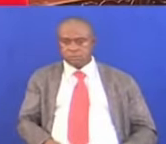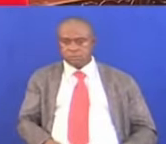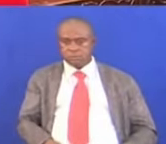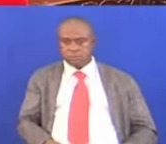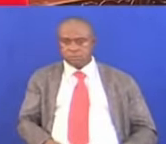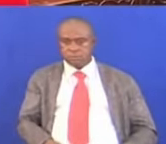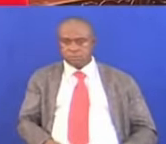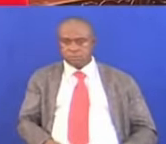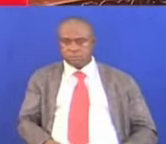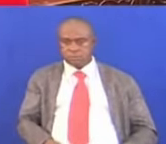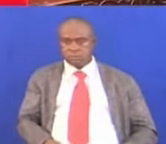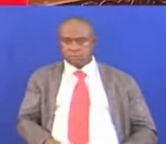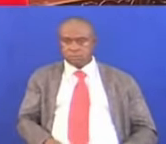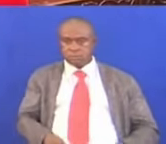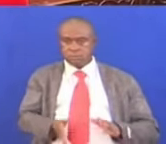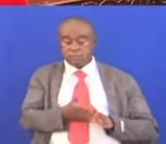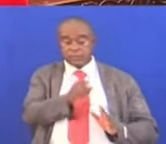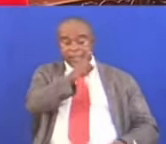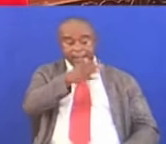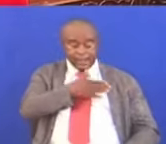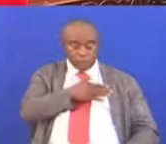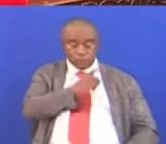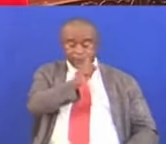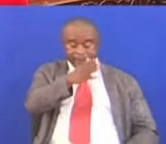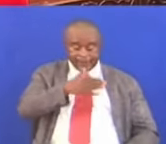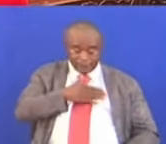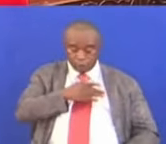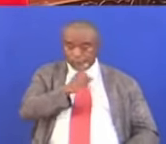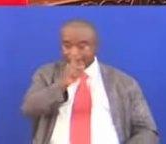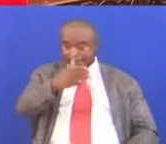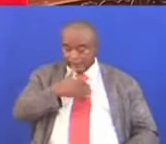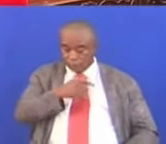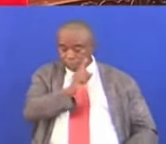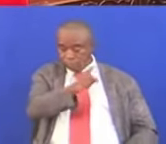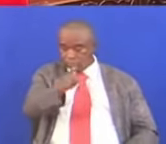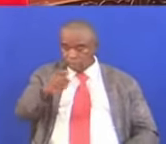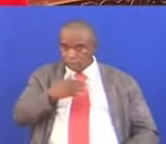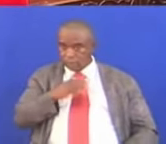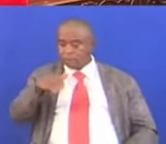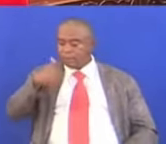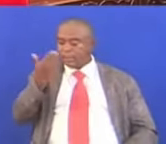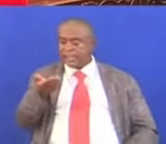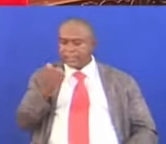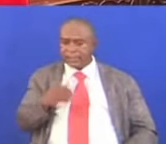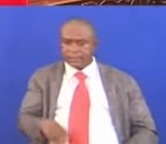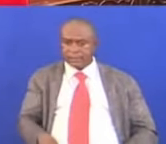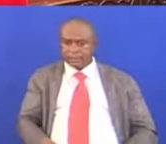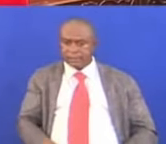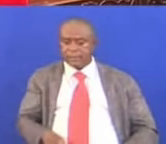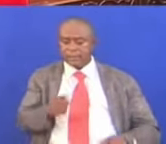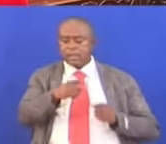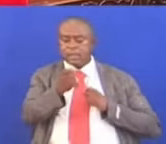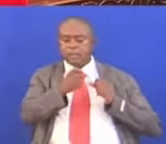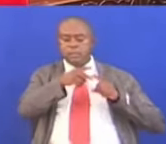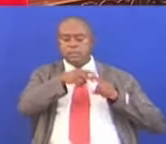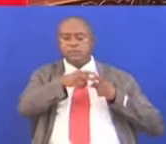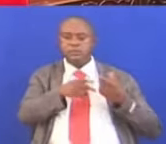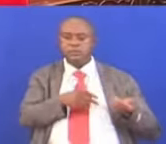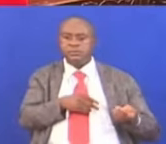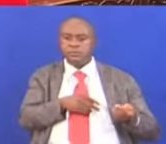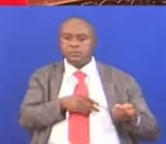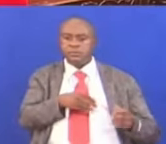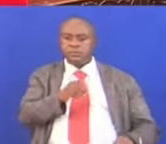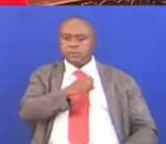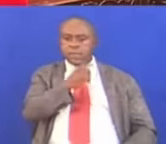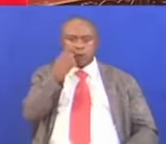wema wakan kema hili la kwetu hili la kwetu hili la kwetu baad kwenye binafsi